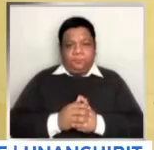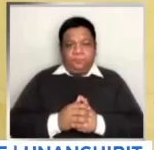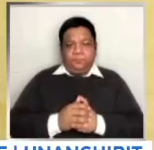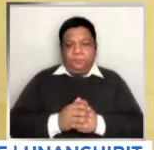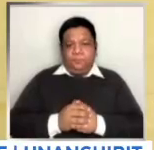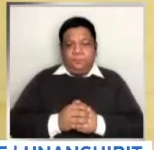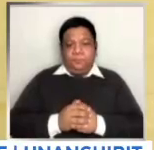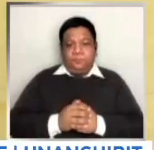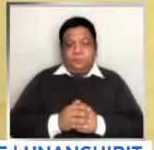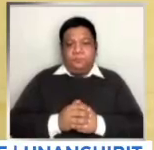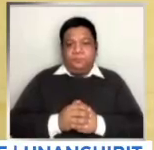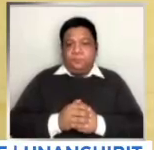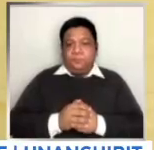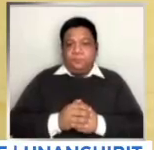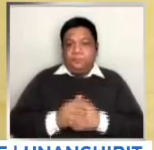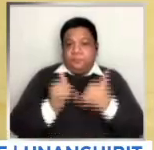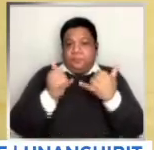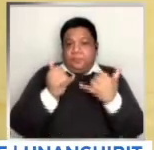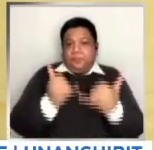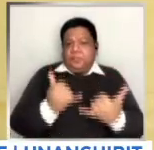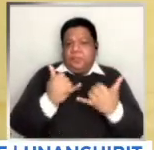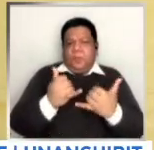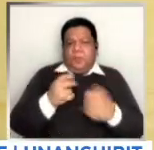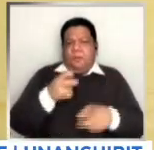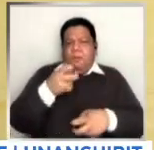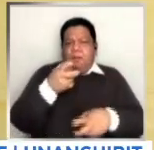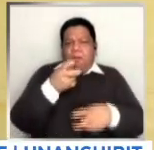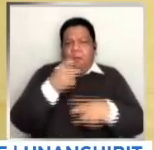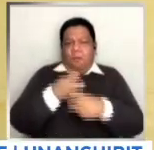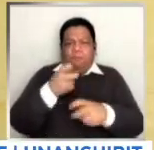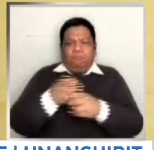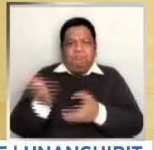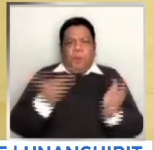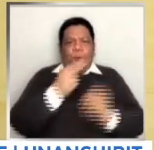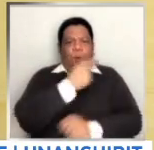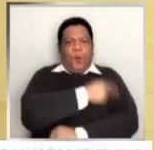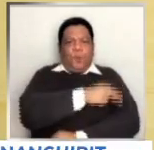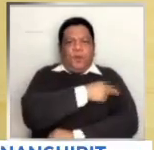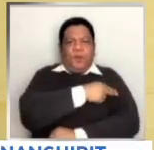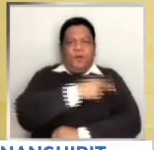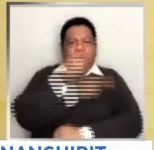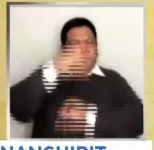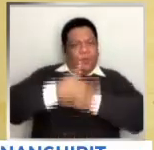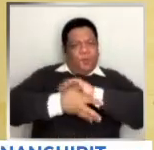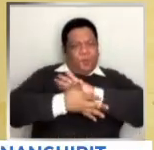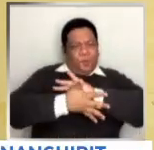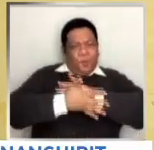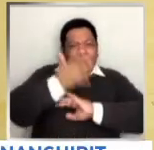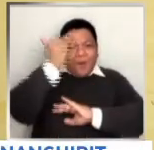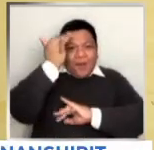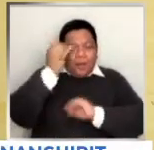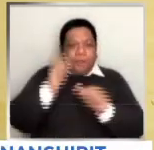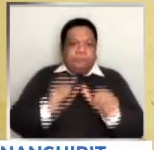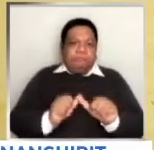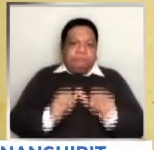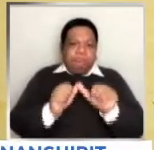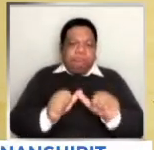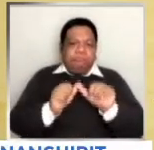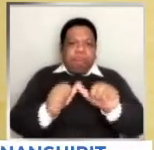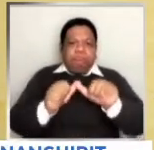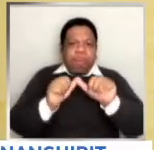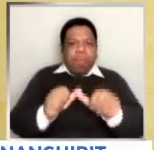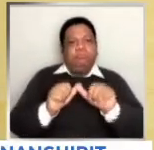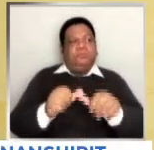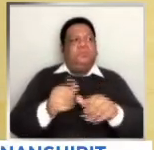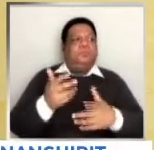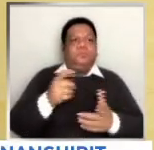Pahirapan na ulit ang pag-admit ng COVID-19 patients sa ilang ospital sa Metro Manila dahil sa patuloy na pagtaas ng COVID-19 cases sa bansa.